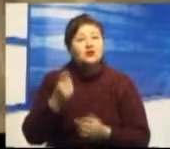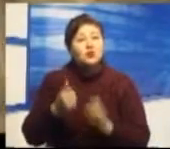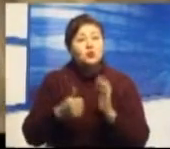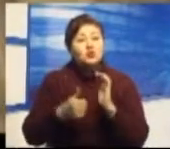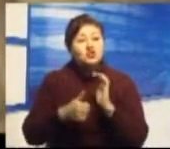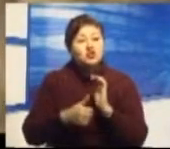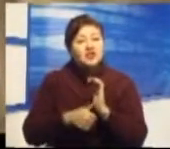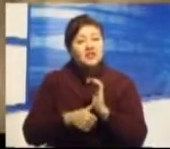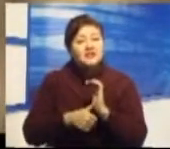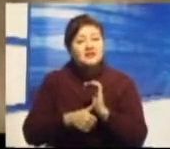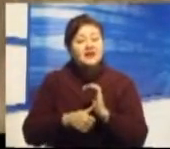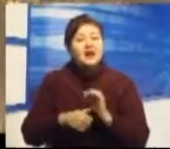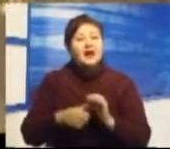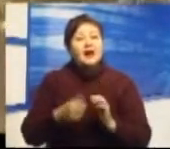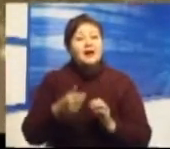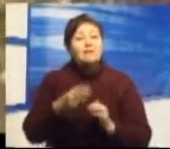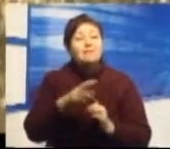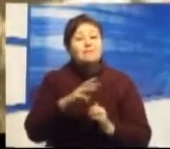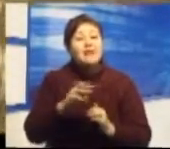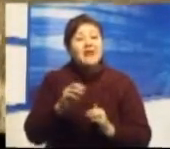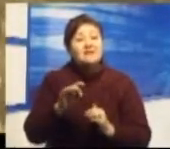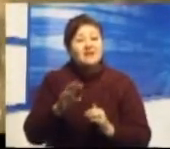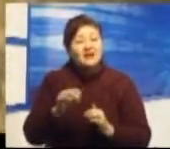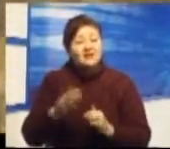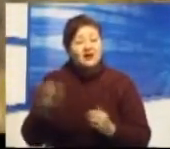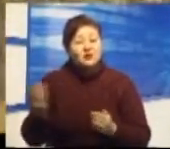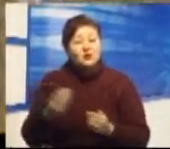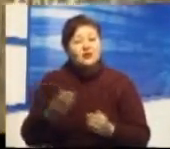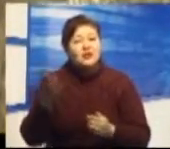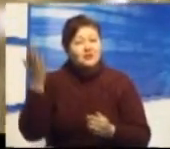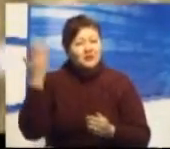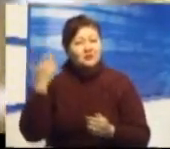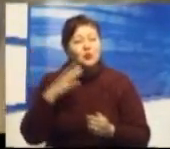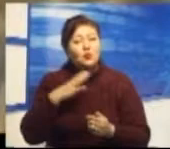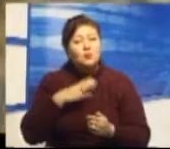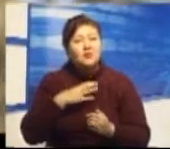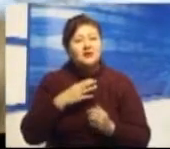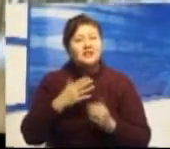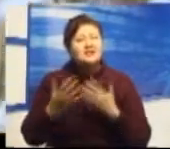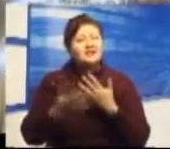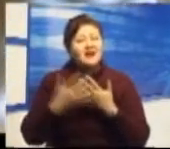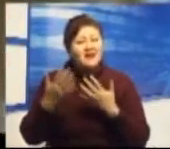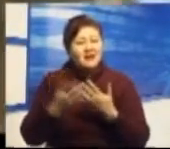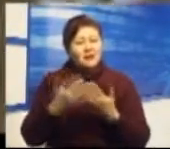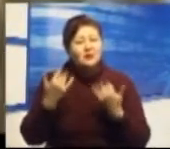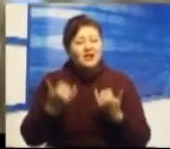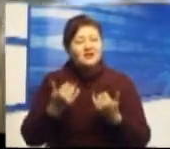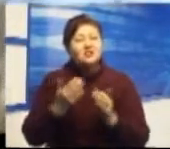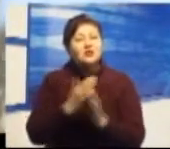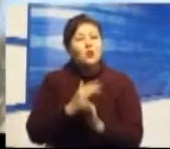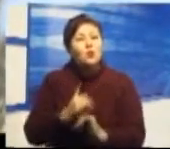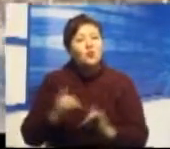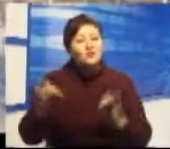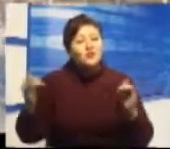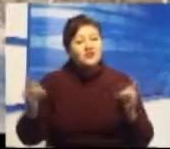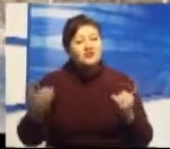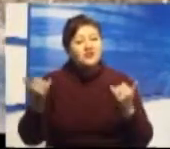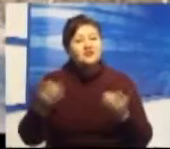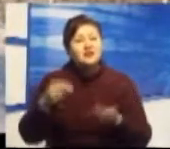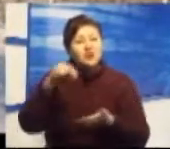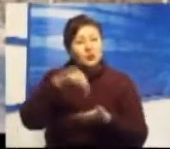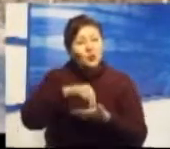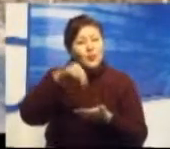асады. Оның 14,5 мың шаршы метрі кезінде өртенген алқаптар. Биыл орманшылар 500 гектарға қарағай көшеттерін